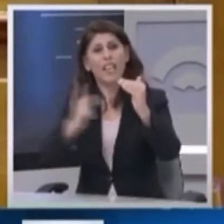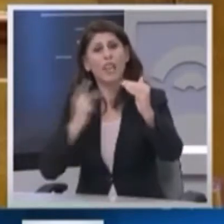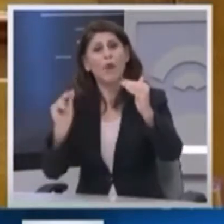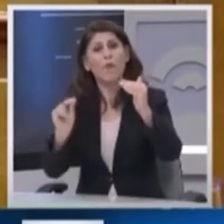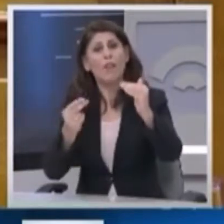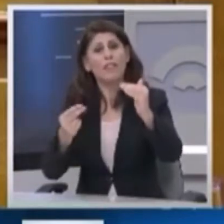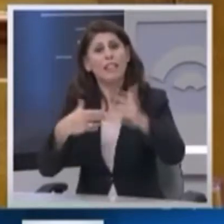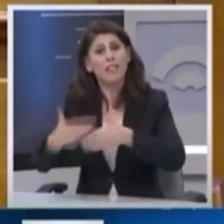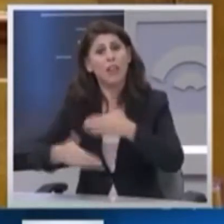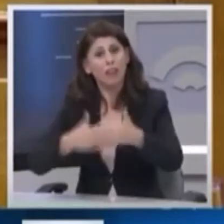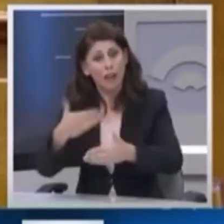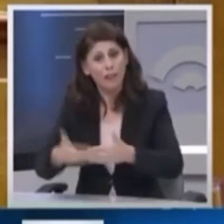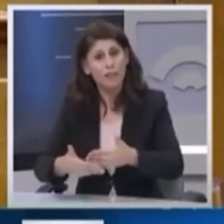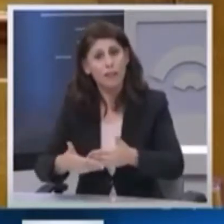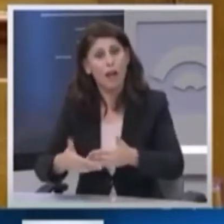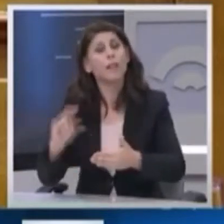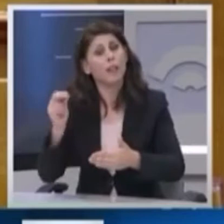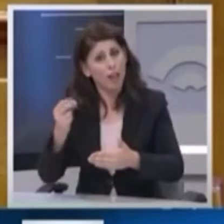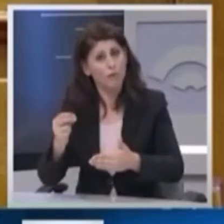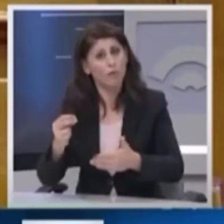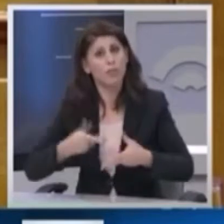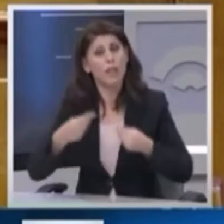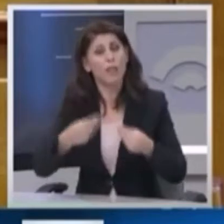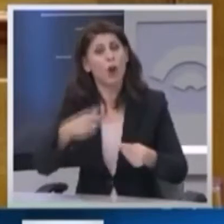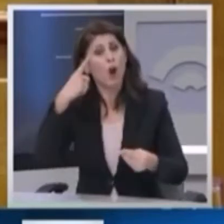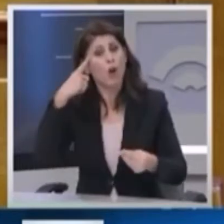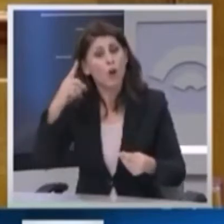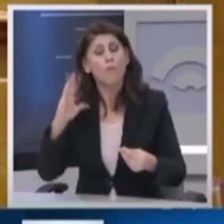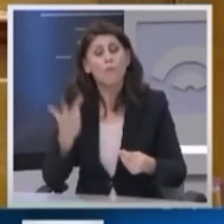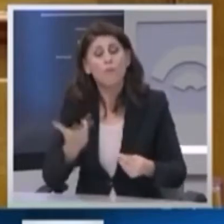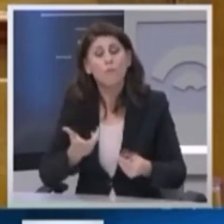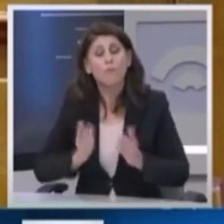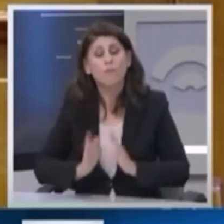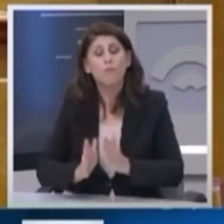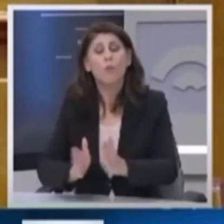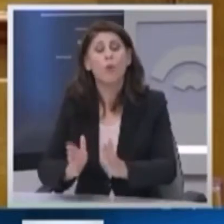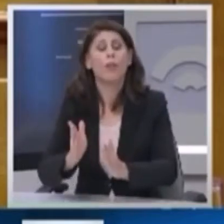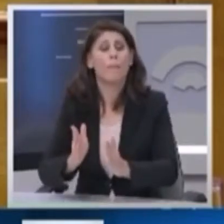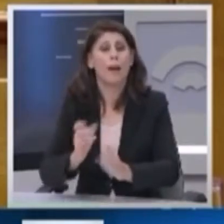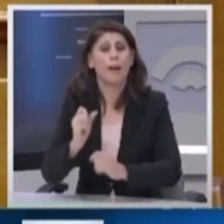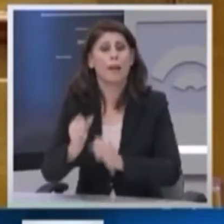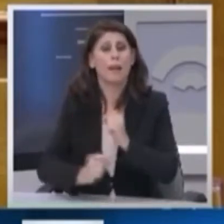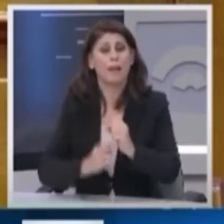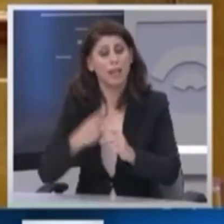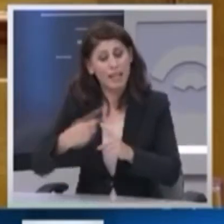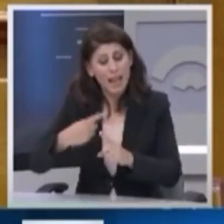διαδικασία και να δώσει τη δική της γνώμη για το πού θα πάει η χώρα τον επόμενο χρόνο.